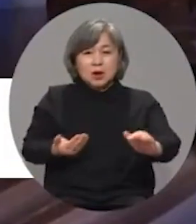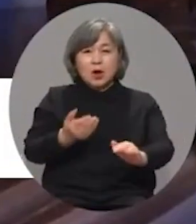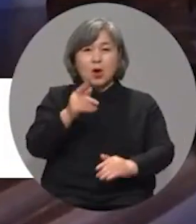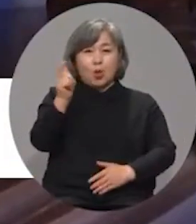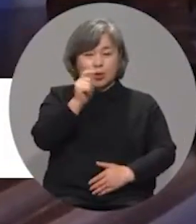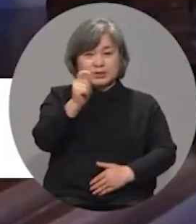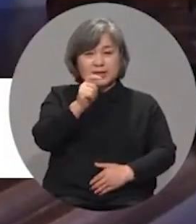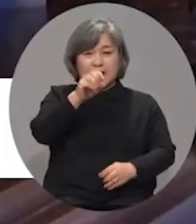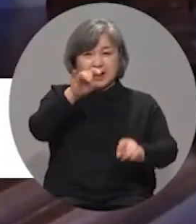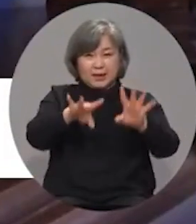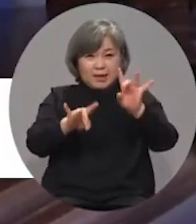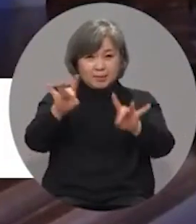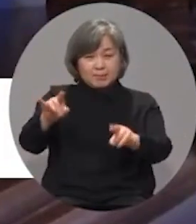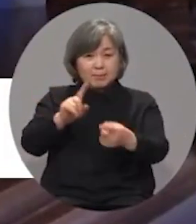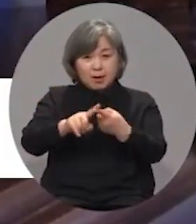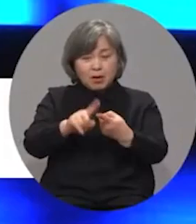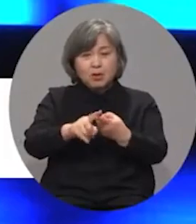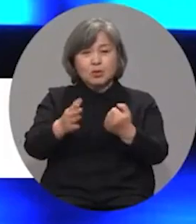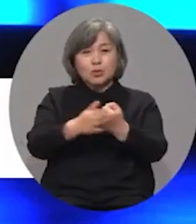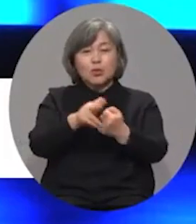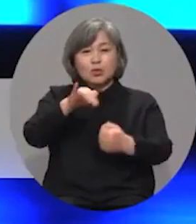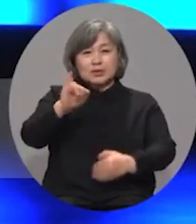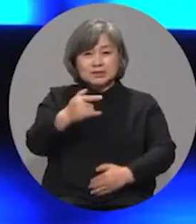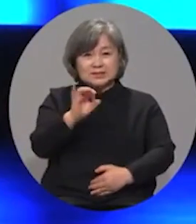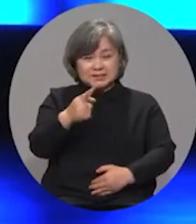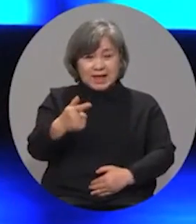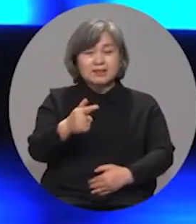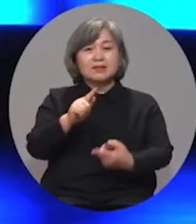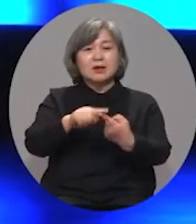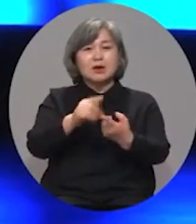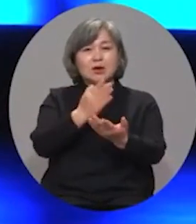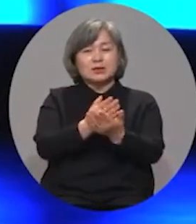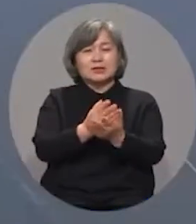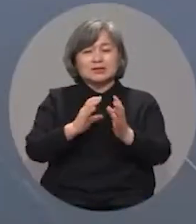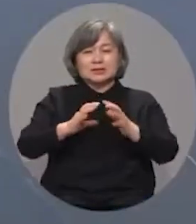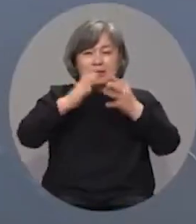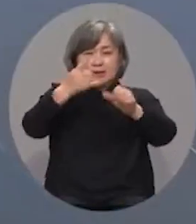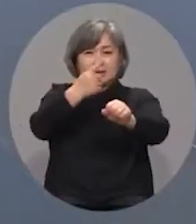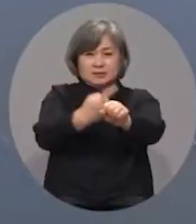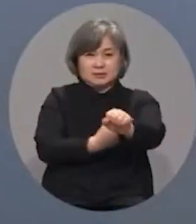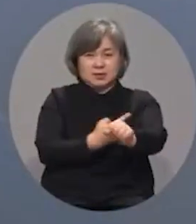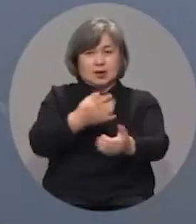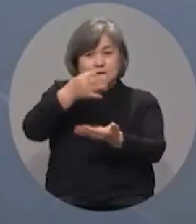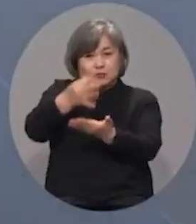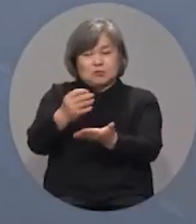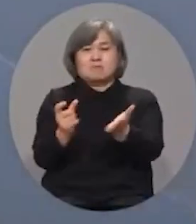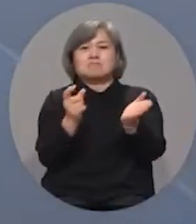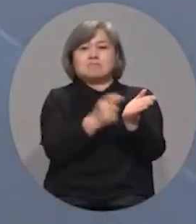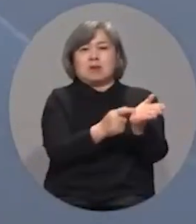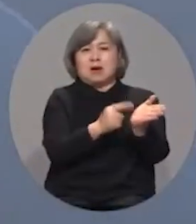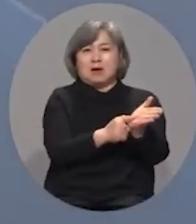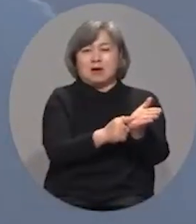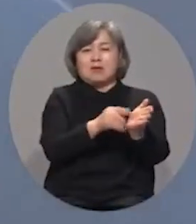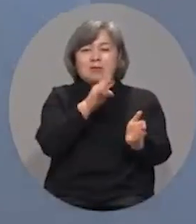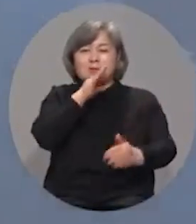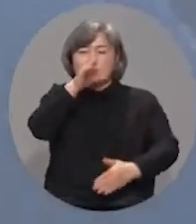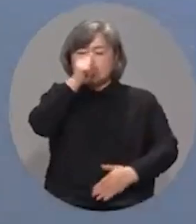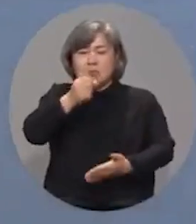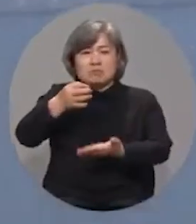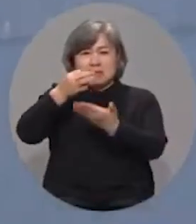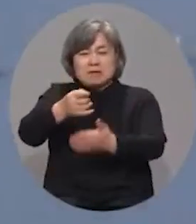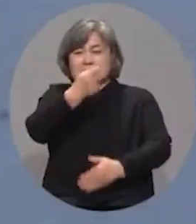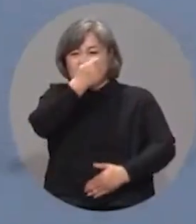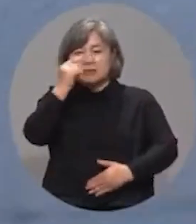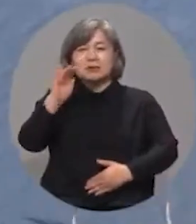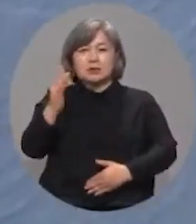과 서천 갯벌 신앙 갯벌 보성 순천 갯벌이 세계 자연 유산에 등재 되면서 갯벌의 탁월한 가치가 증명됐다